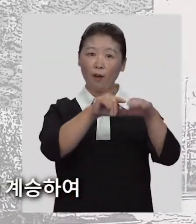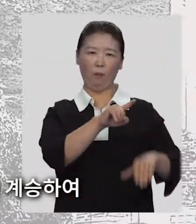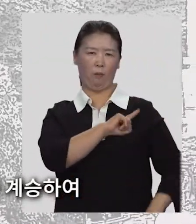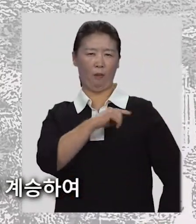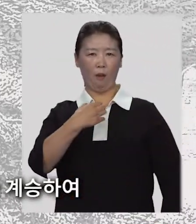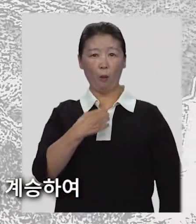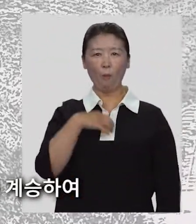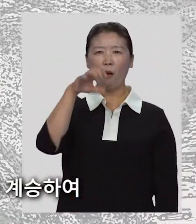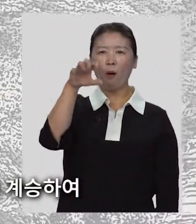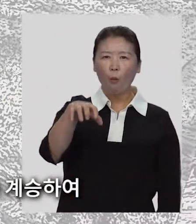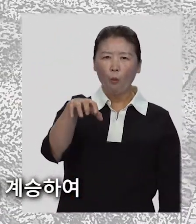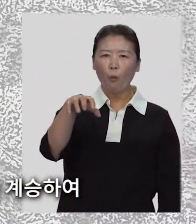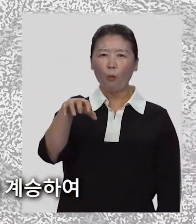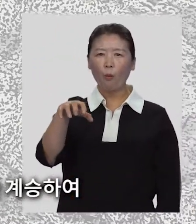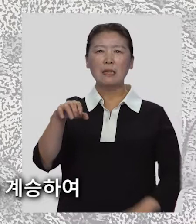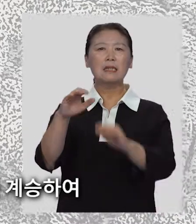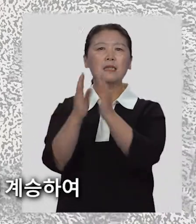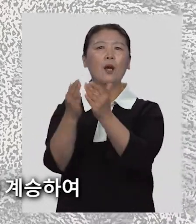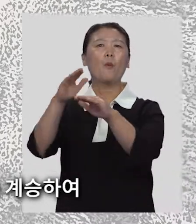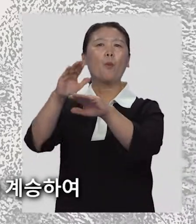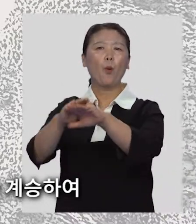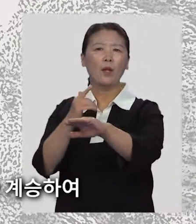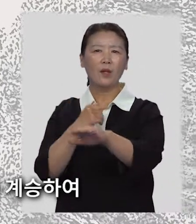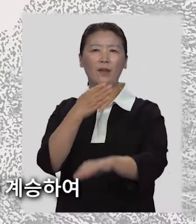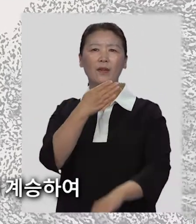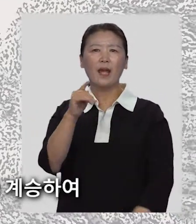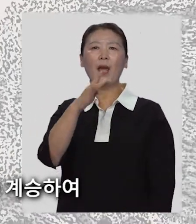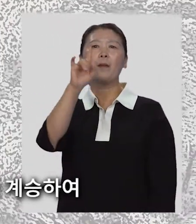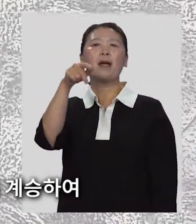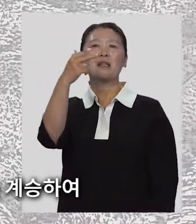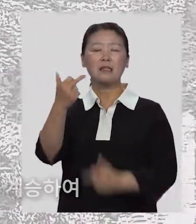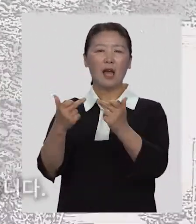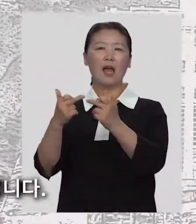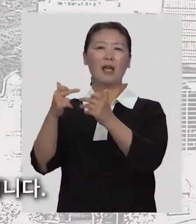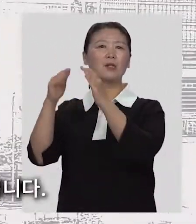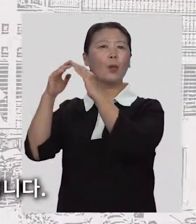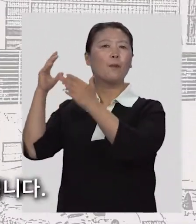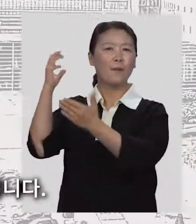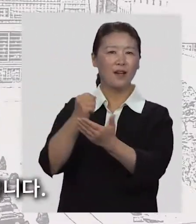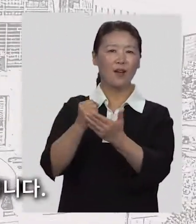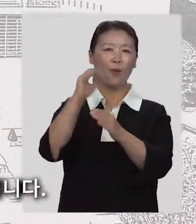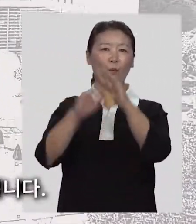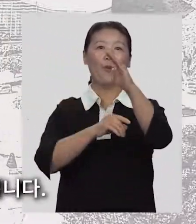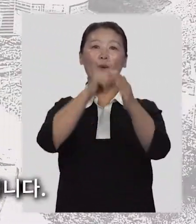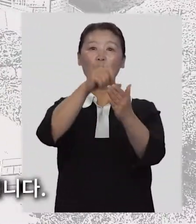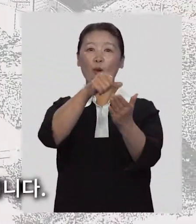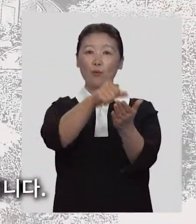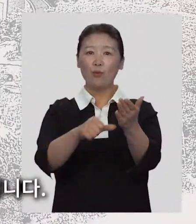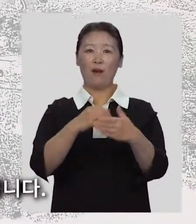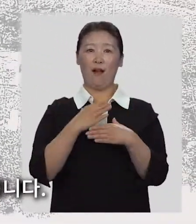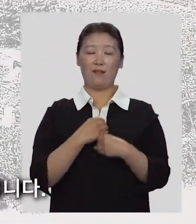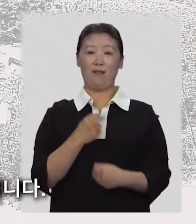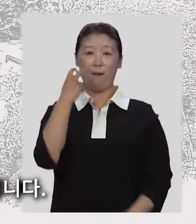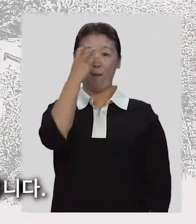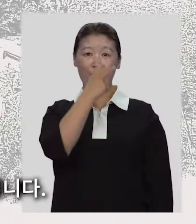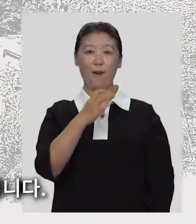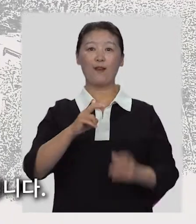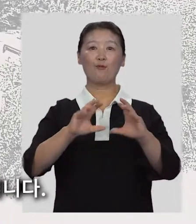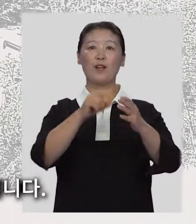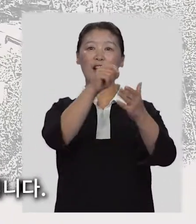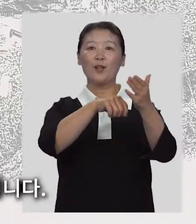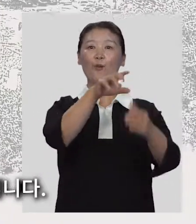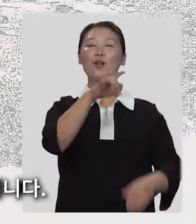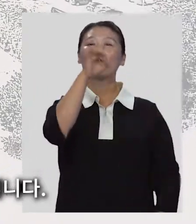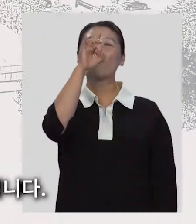나라기록관은 가장 험준한 곳에 실록을 보존했던 태백산 사고를 계승하여 공공기록물을 안전하게 보존하는